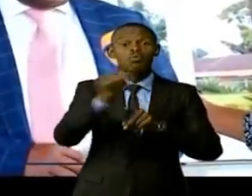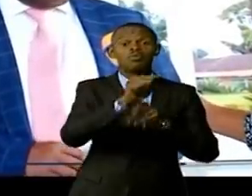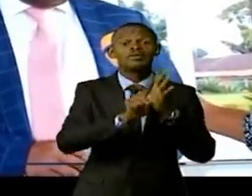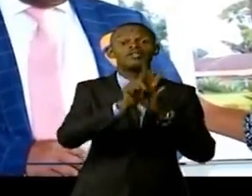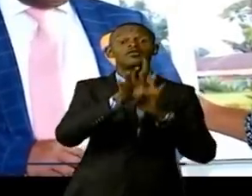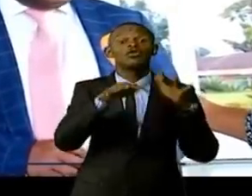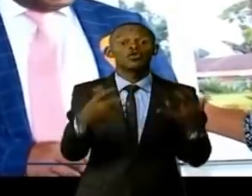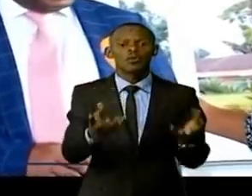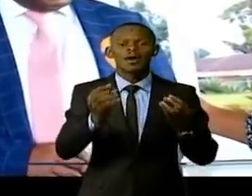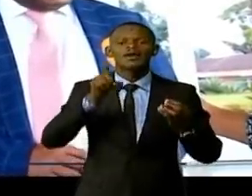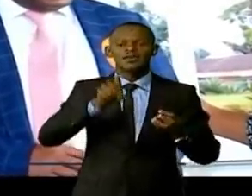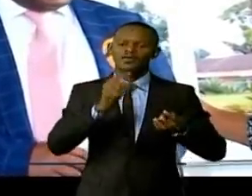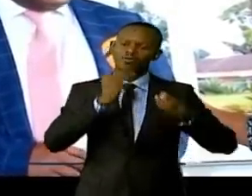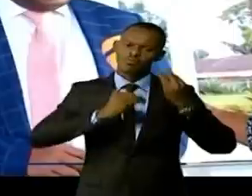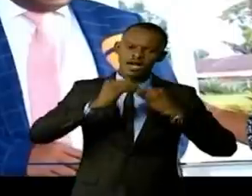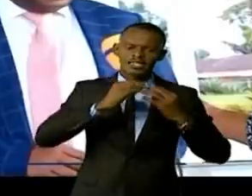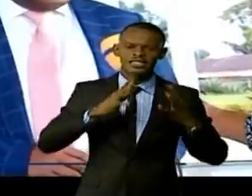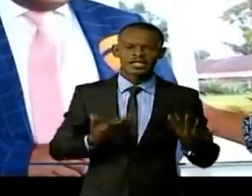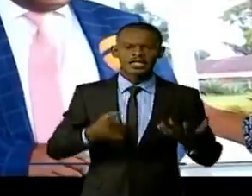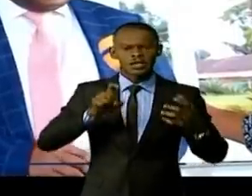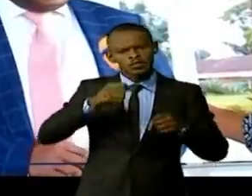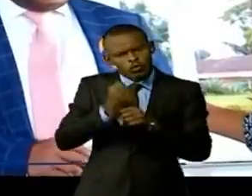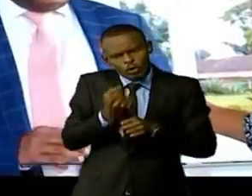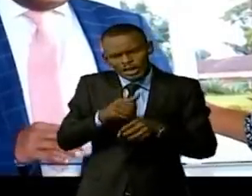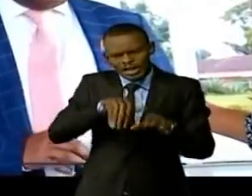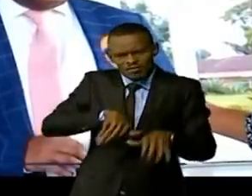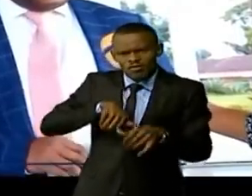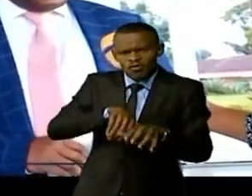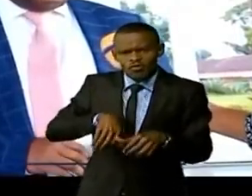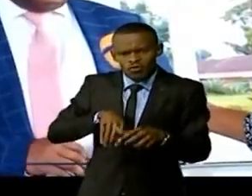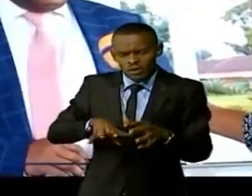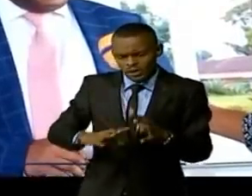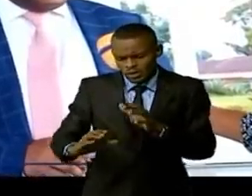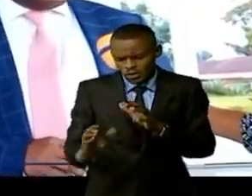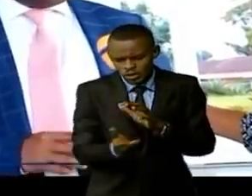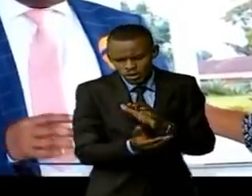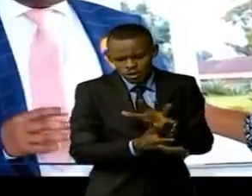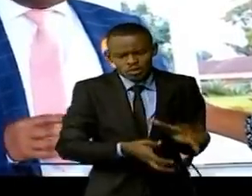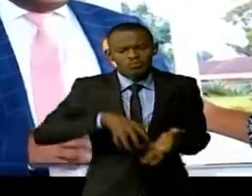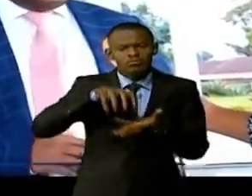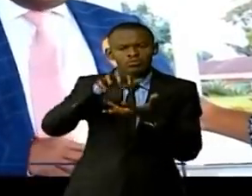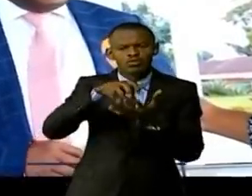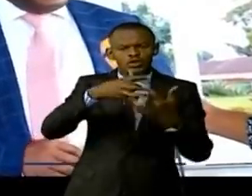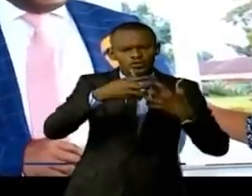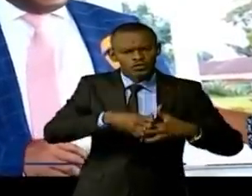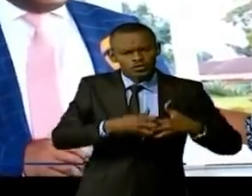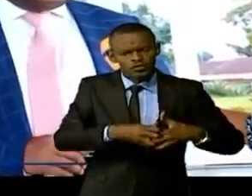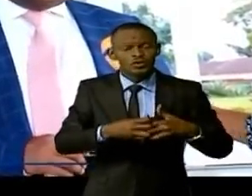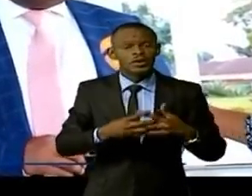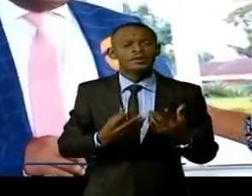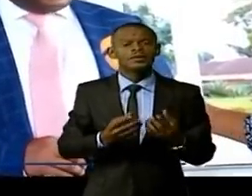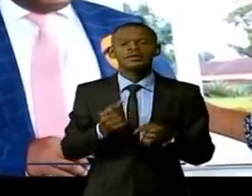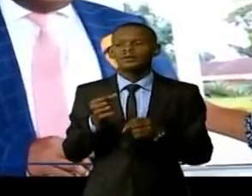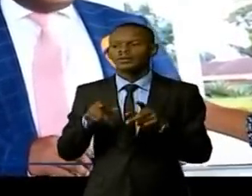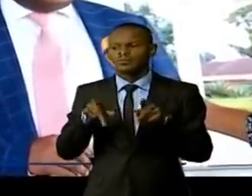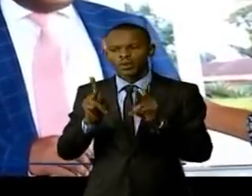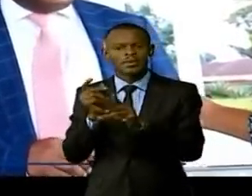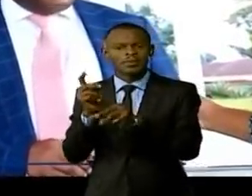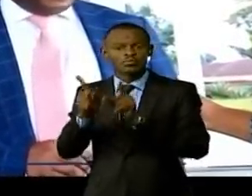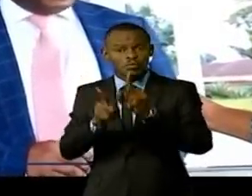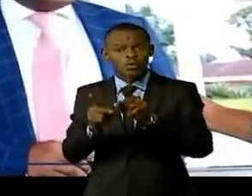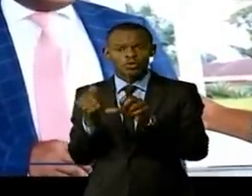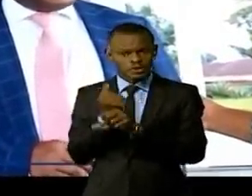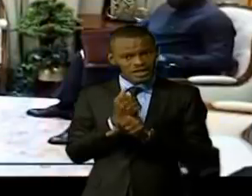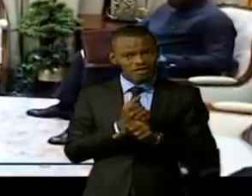dirige l'Institut international d'agriculture tropicale qui est basé au Nigeria, qui a toutes les possibilités techniques au fait d'appuyer les